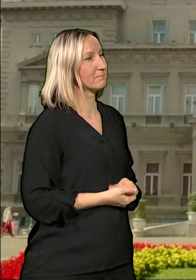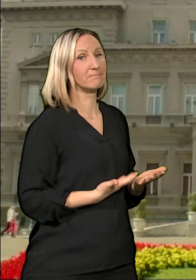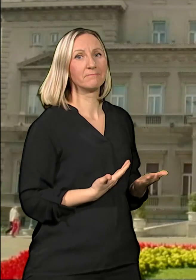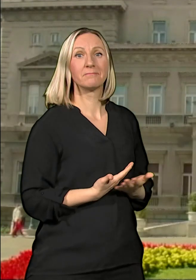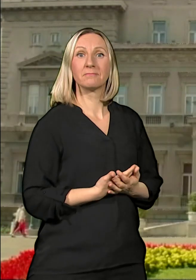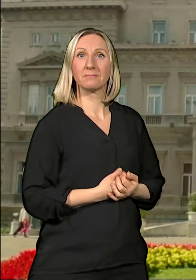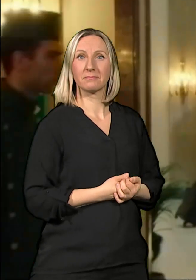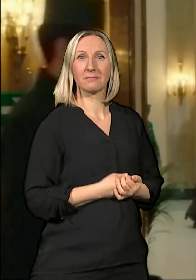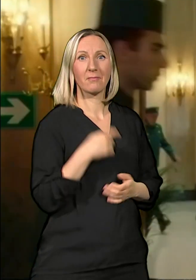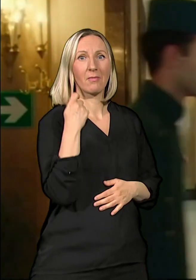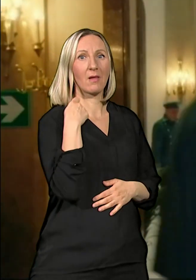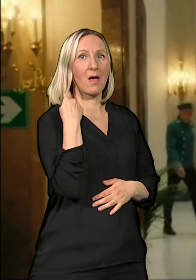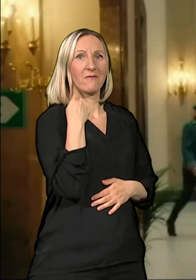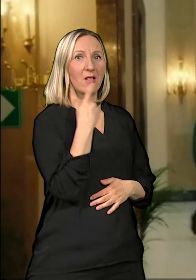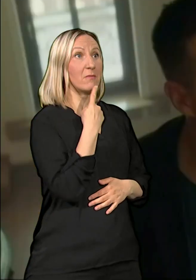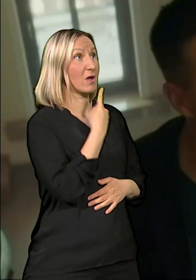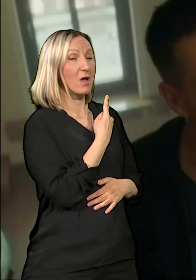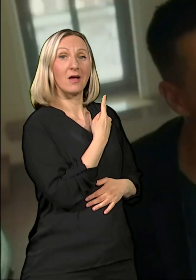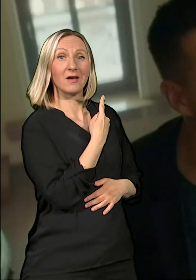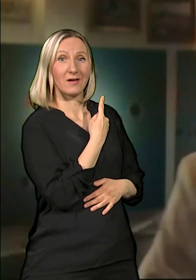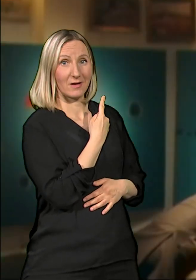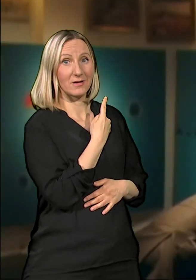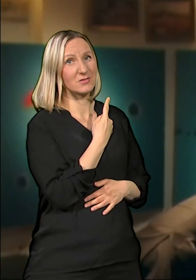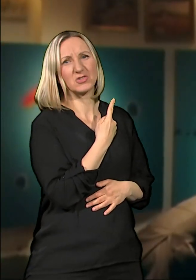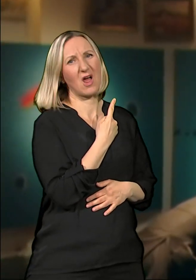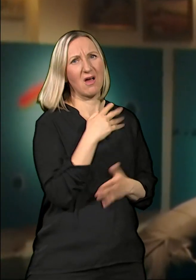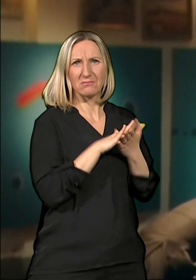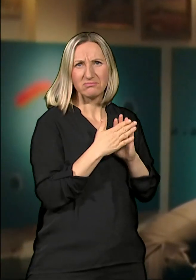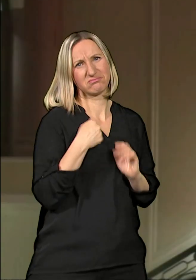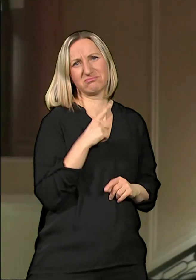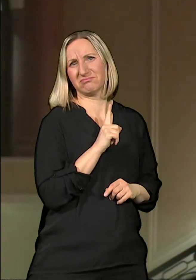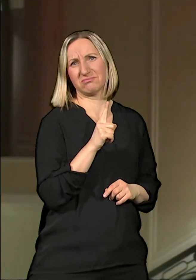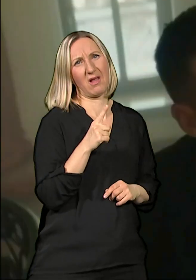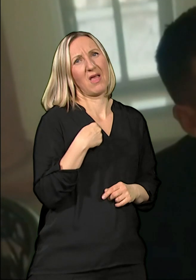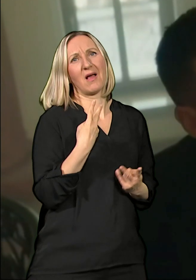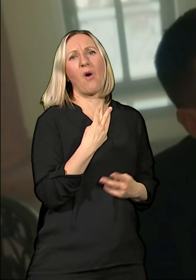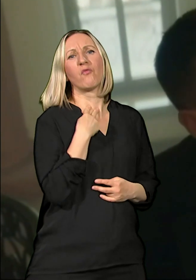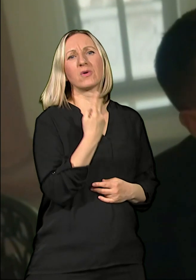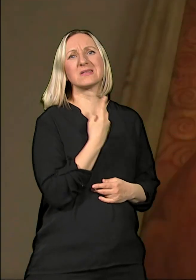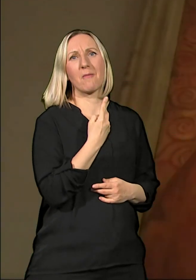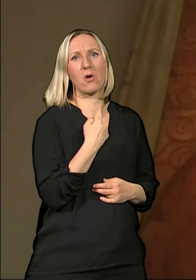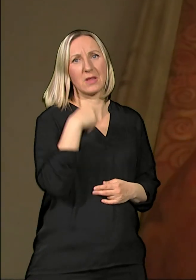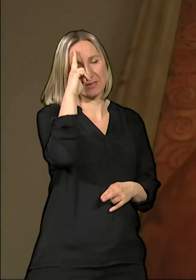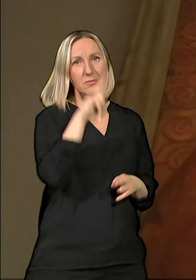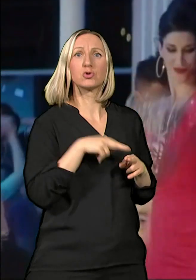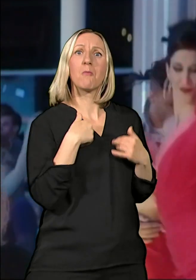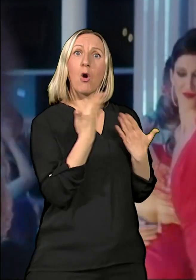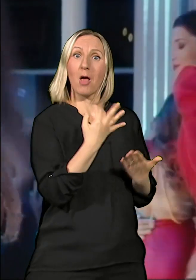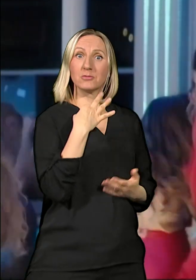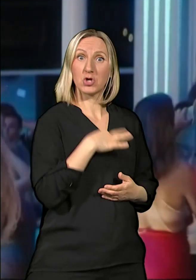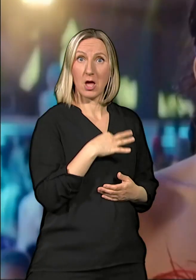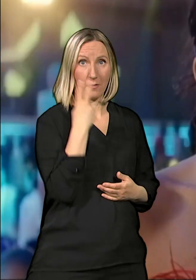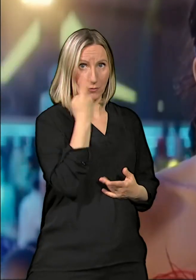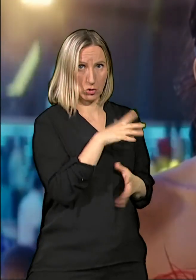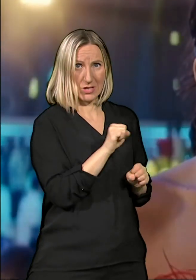Ženidba, to nisam ja. Ja sam više onako Vuk samotnjak. Ja sam tebi rešio da poklonim svoju ćerku. Da ne vidiš da je on